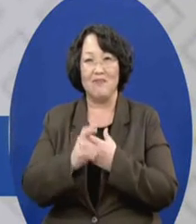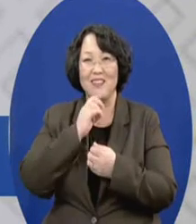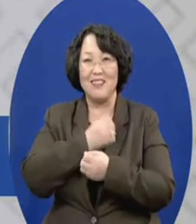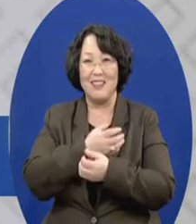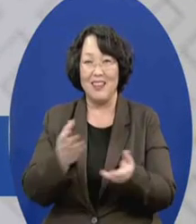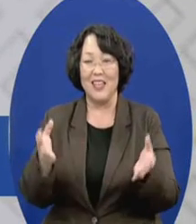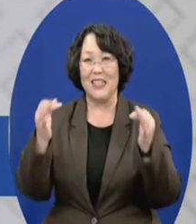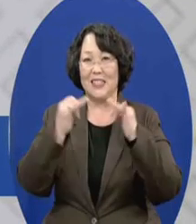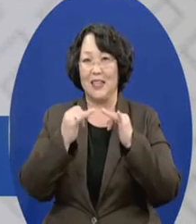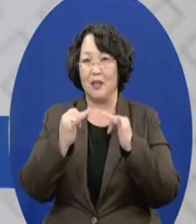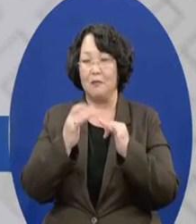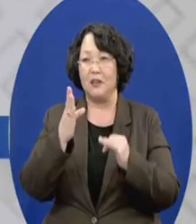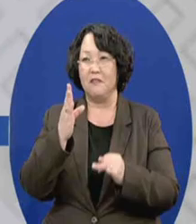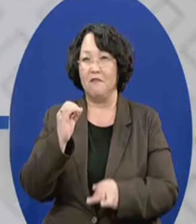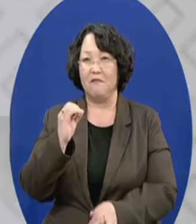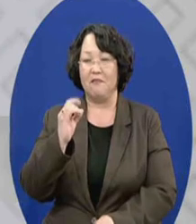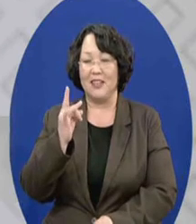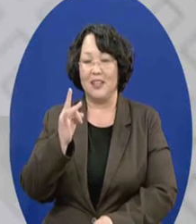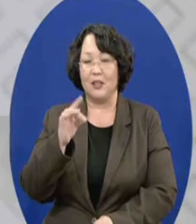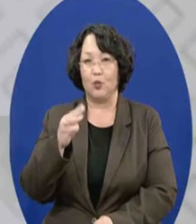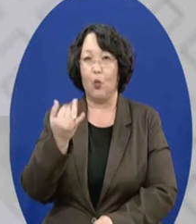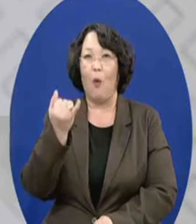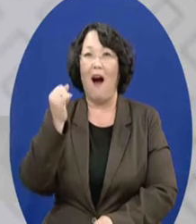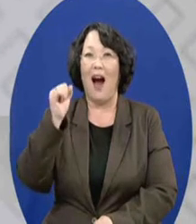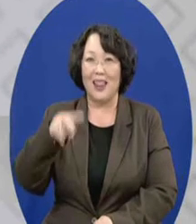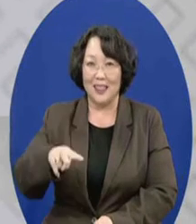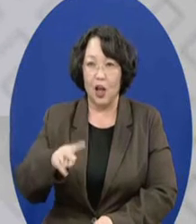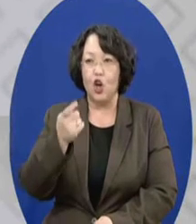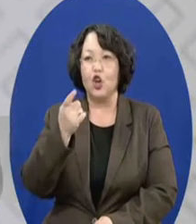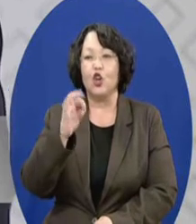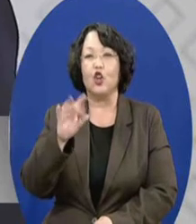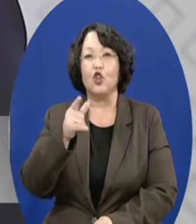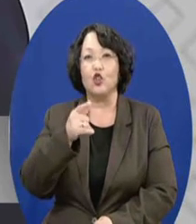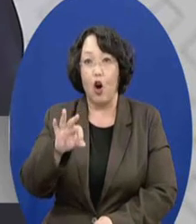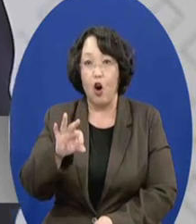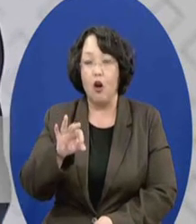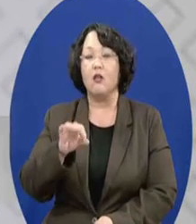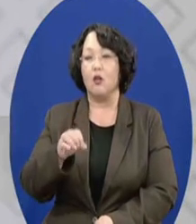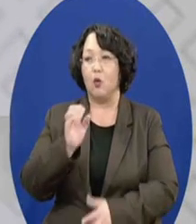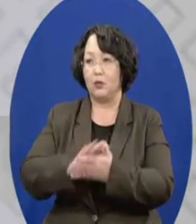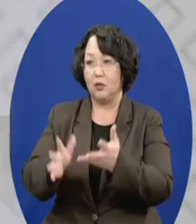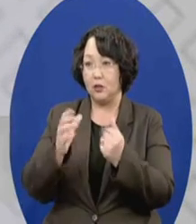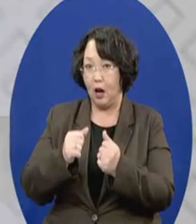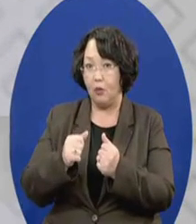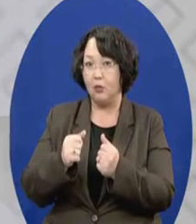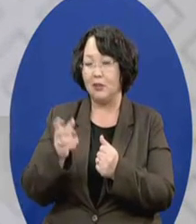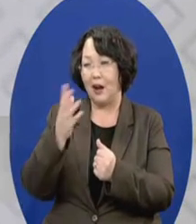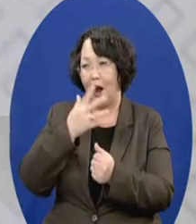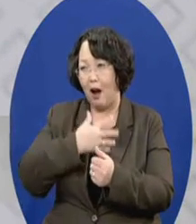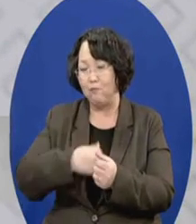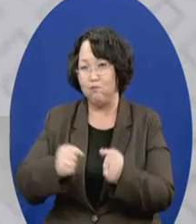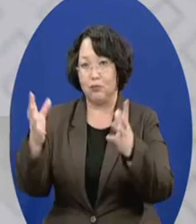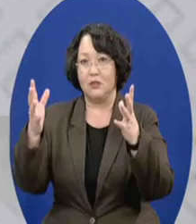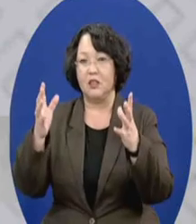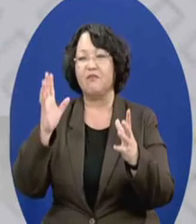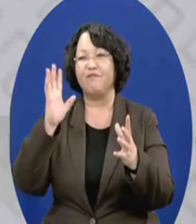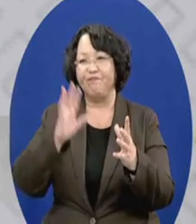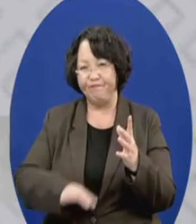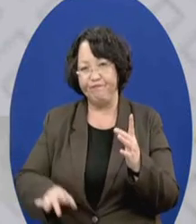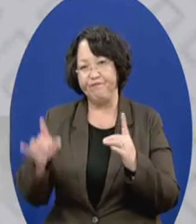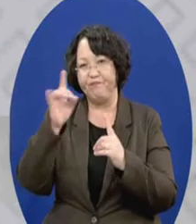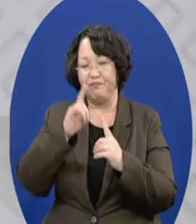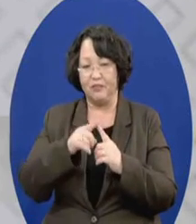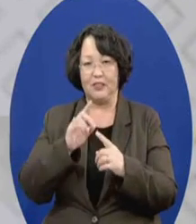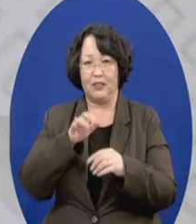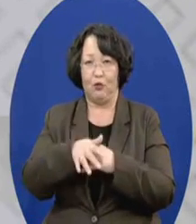таны виртуал хөрөнгийн үйлчлэгэнд хамрагдж байгаа үед бол та өөрөө эрсдлийг өөрөө нэгдэр давраа. Хоёрдугаар та өөрийн алдаж болох буюу харамсахгүй хэмжээний хөрөнгө оруулалт хийж